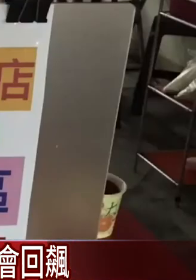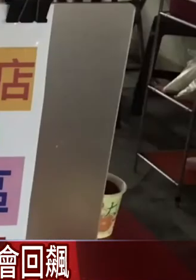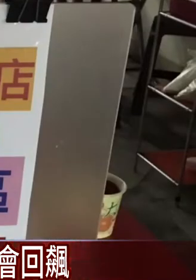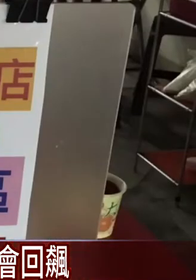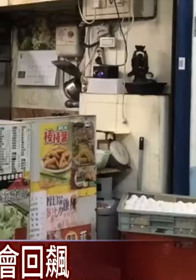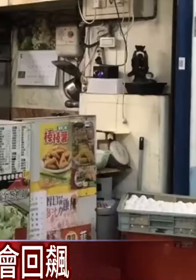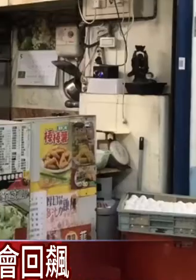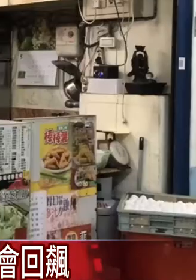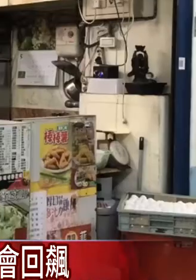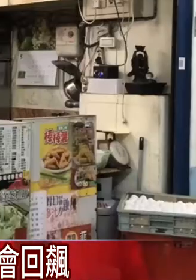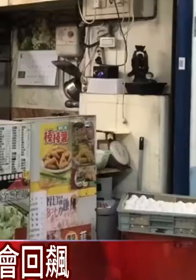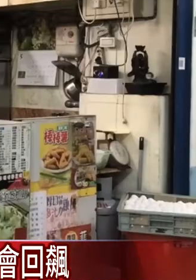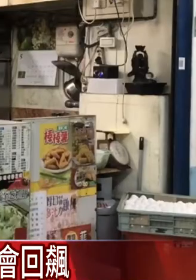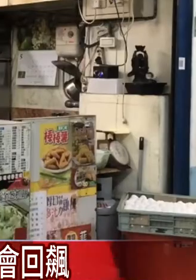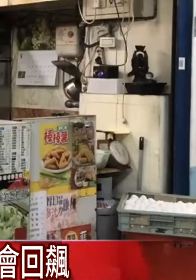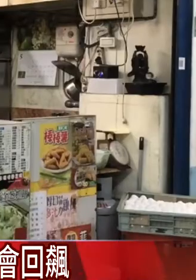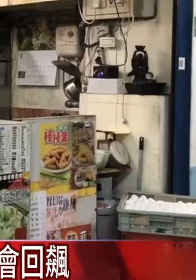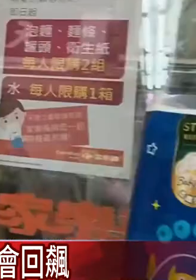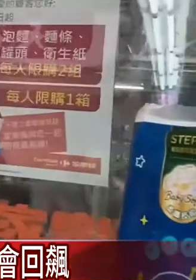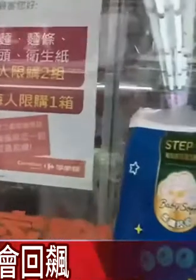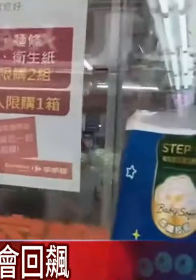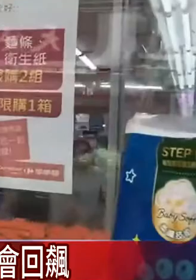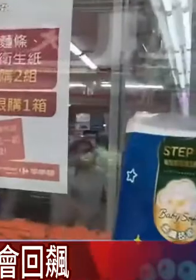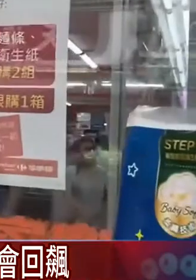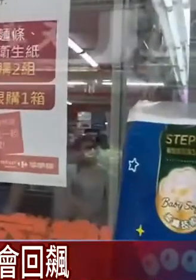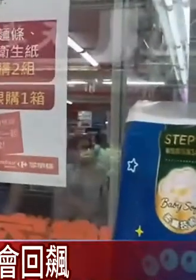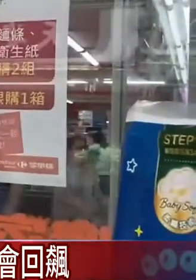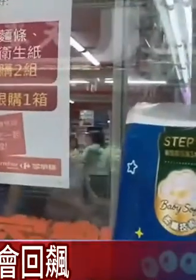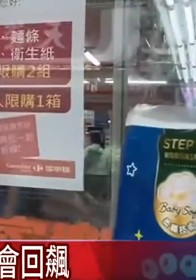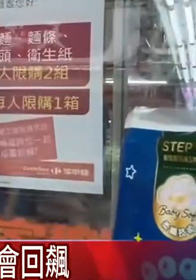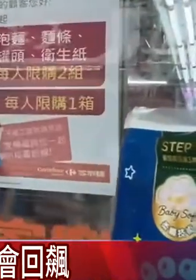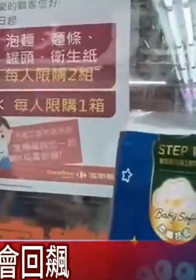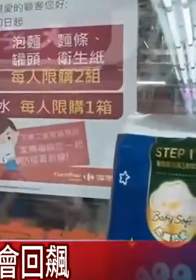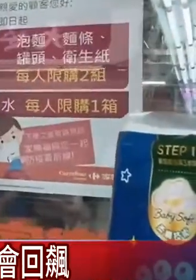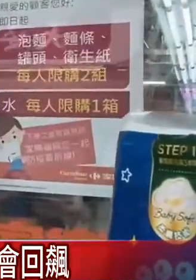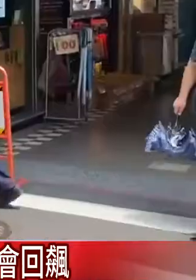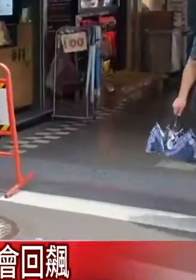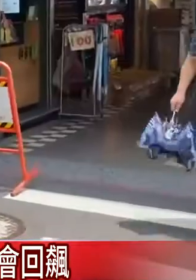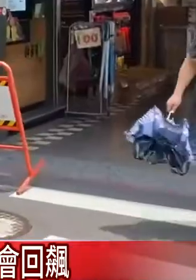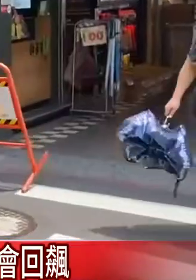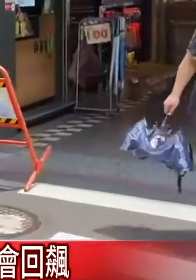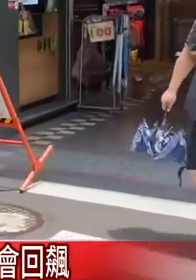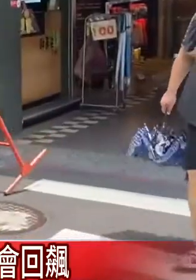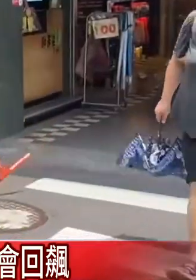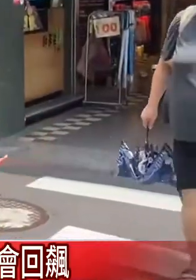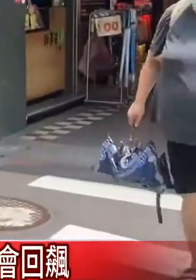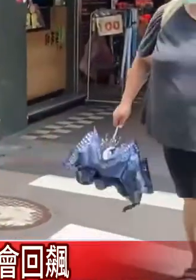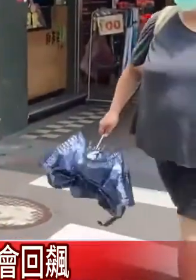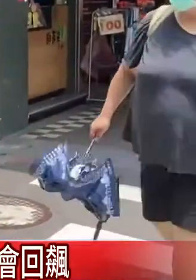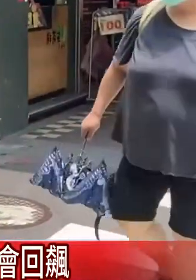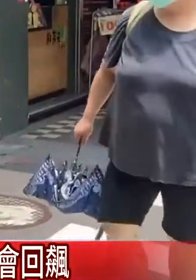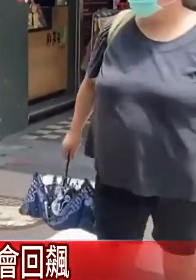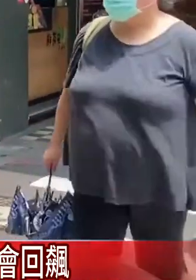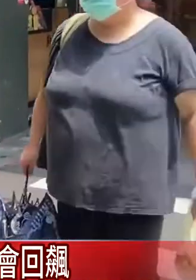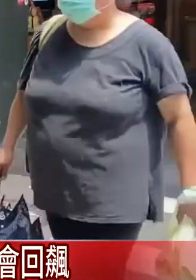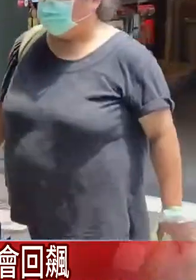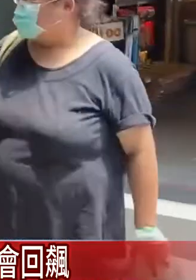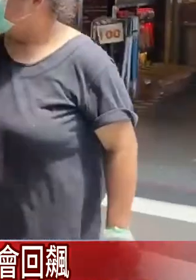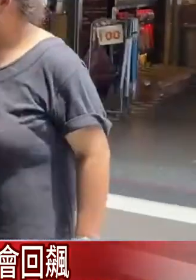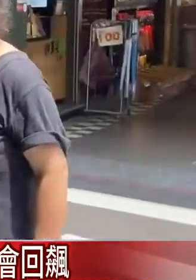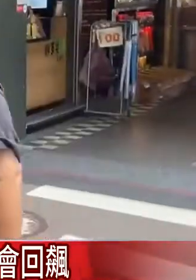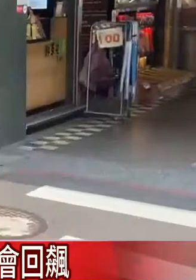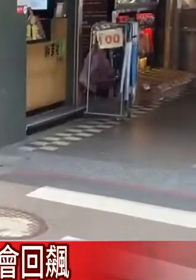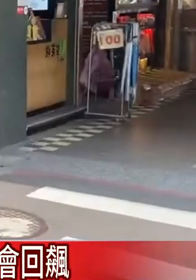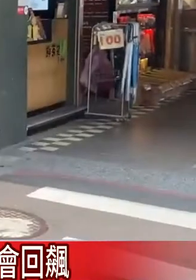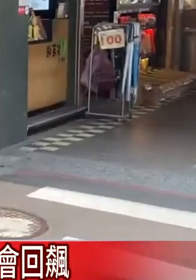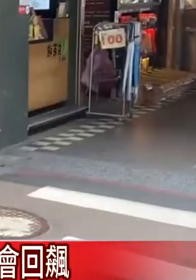飙回去的。所以是这样的，这个到底要清到什么，就算我们这个清零计划，你知道到底清